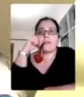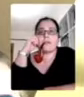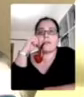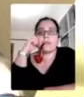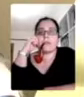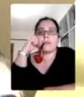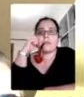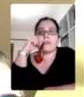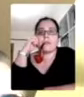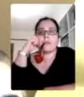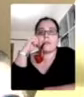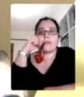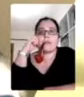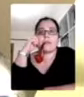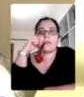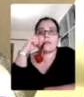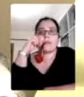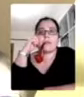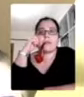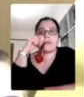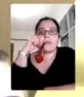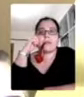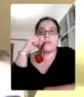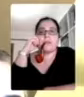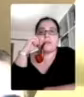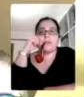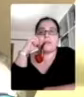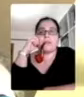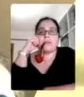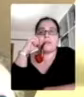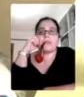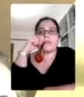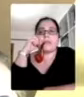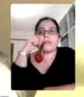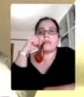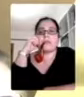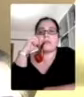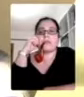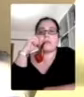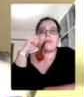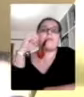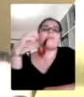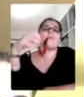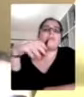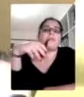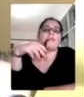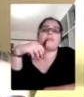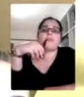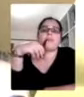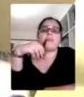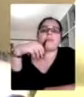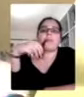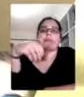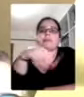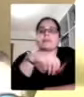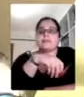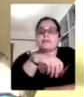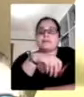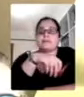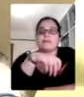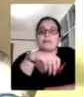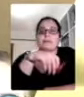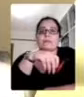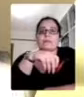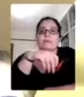filtrelerden aldığım tattan çok hoşlanmamıştım. Belki psikolojiktir, belki değildir. Benim ağzıma kömür tadı gelmişti. Ben o yüzden filtre